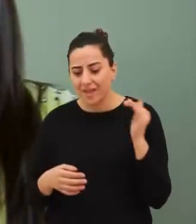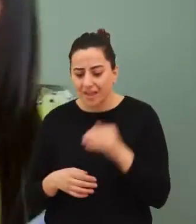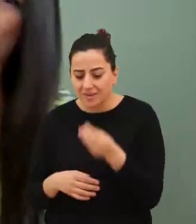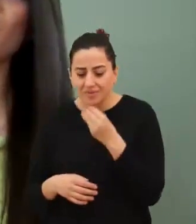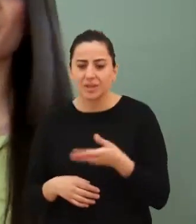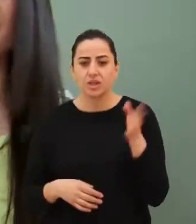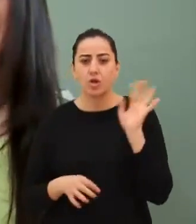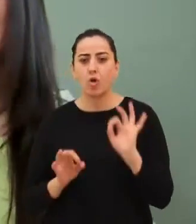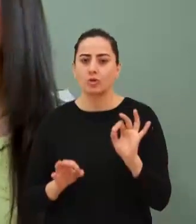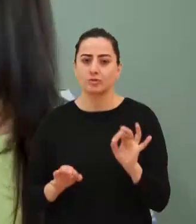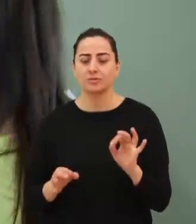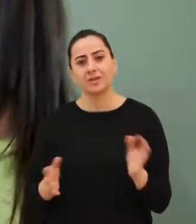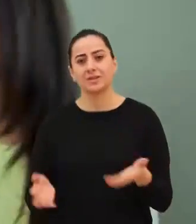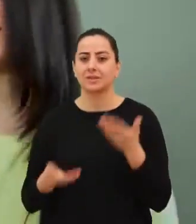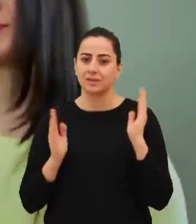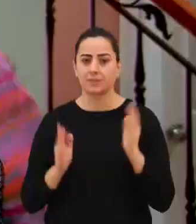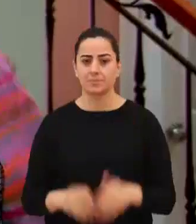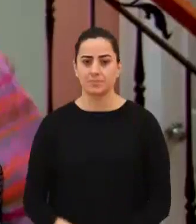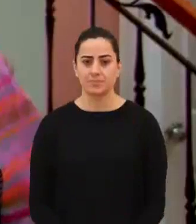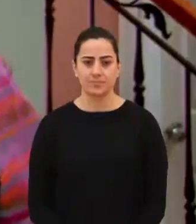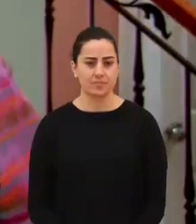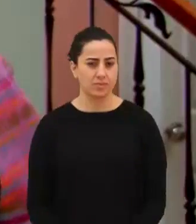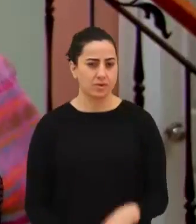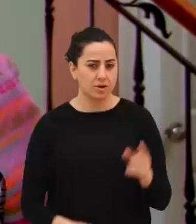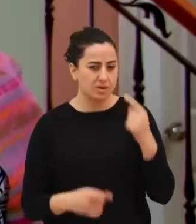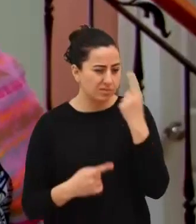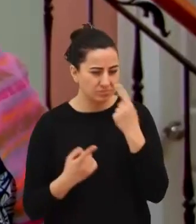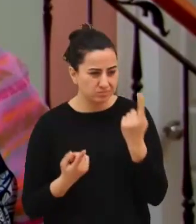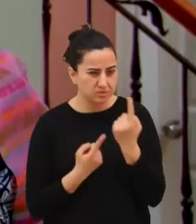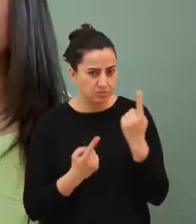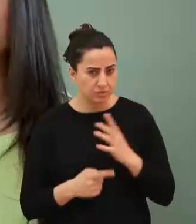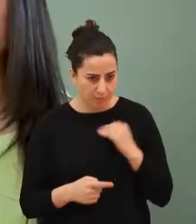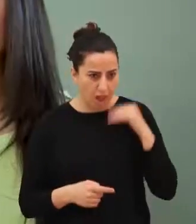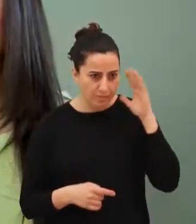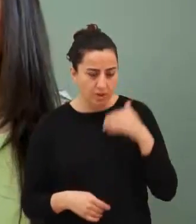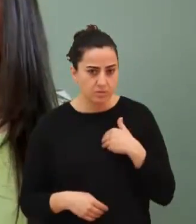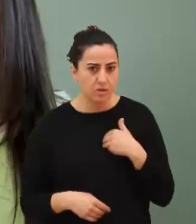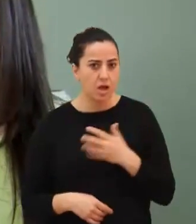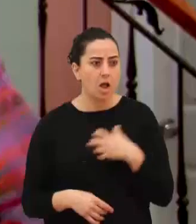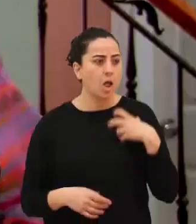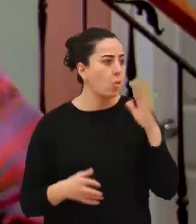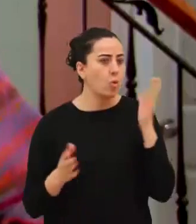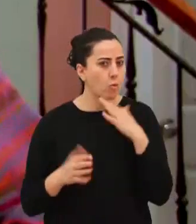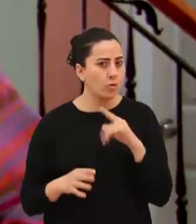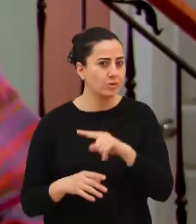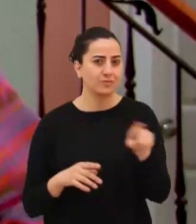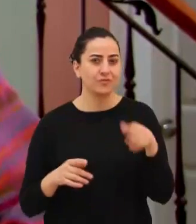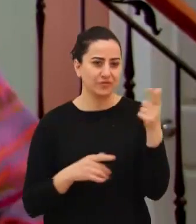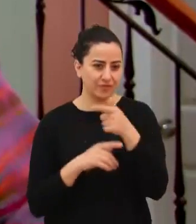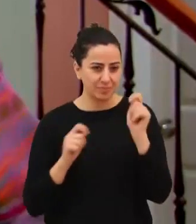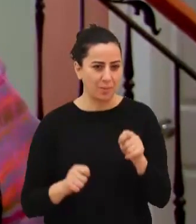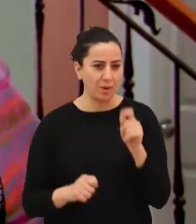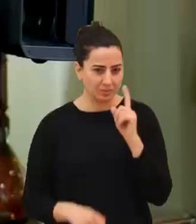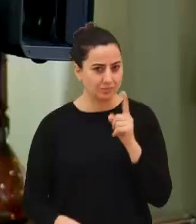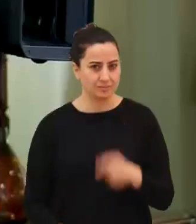çıkalım demiştik biz de. Hadi çıkalım biz ha. Çıkalım. Siz benim gözlerime bakayım. Böcek göz var mı bende? Anan diyor hazır. Burada seti kurdunuz, film çekiyorsunuz